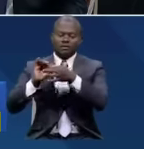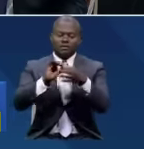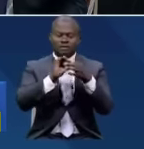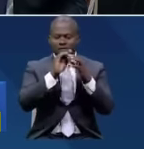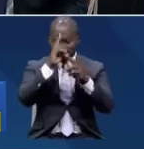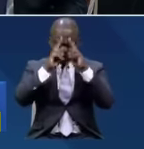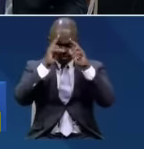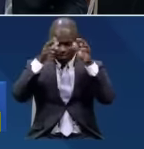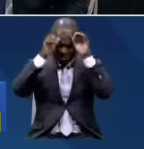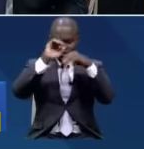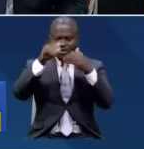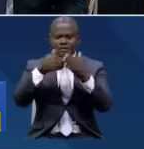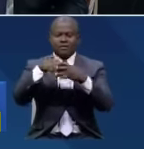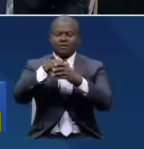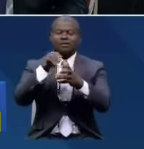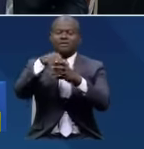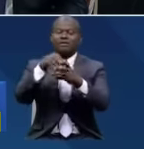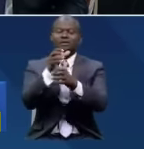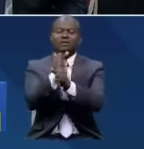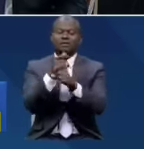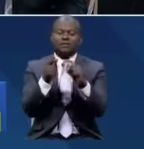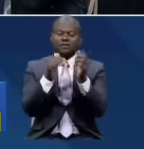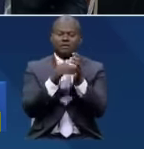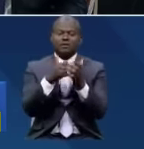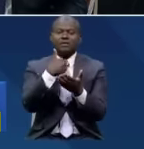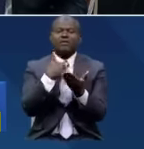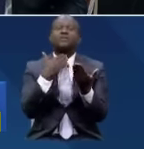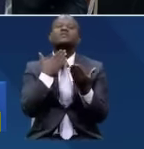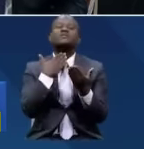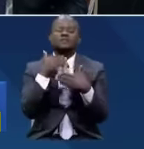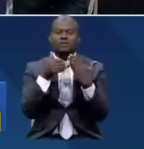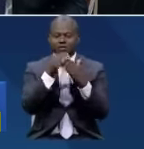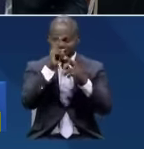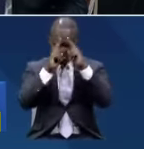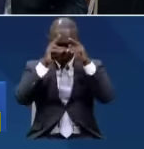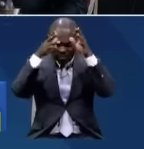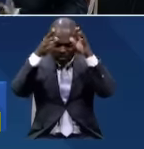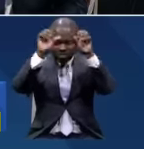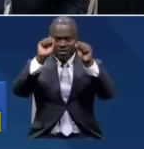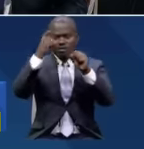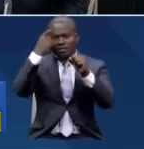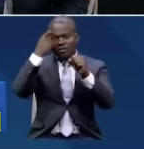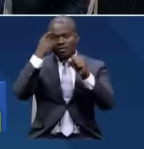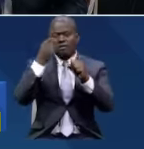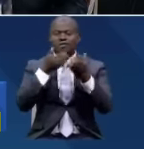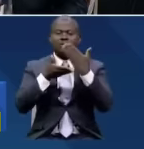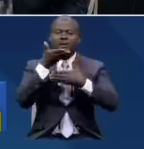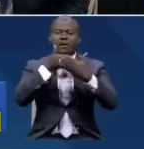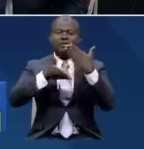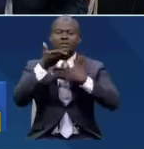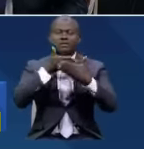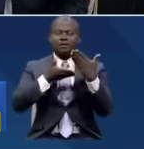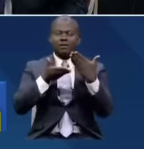mu mashyirahamwe. Nkaba nari mfite icyifuzo, nyakubahwa Perezida wa Repubulika, nenda kubagezaho.